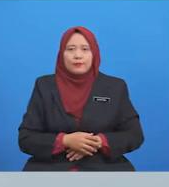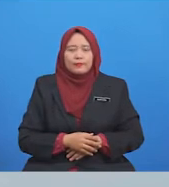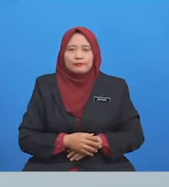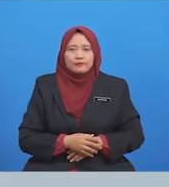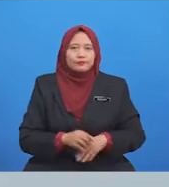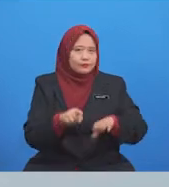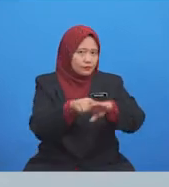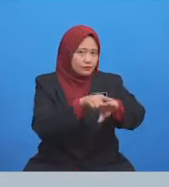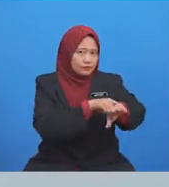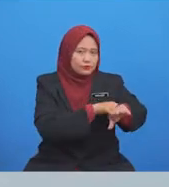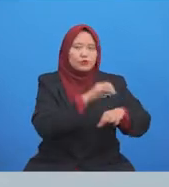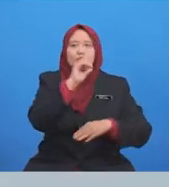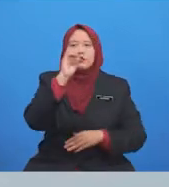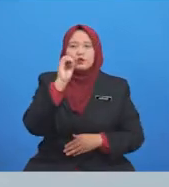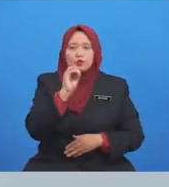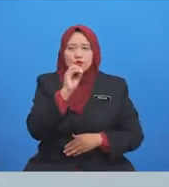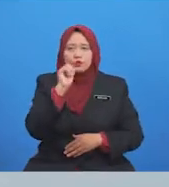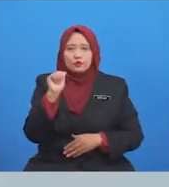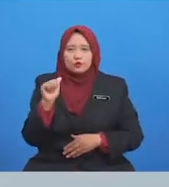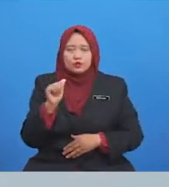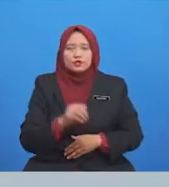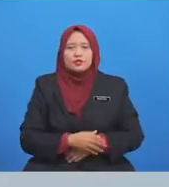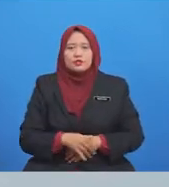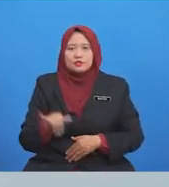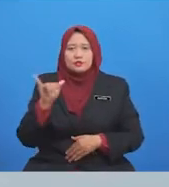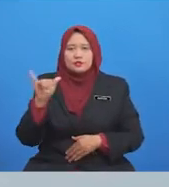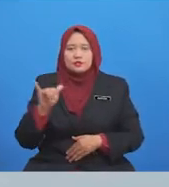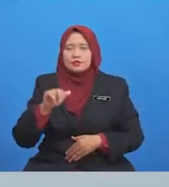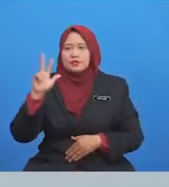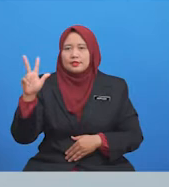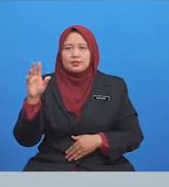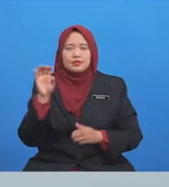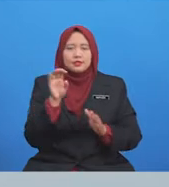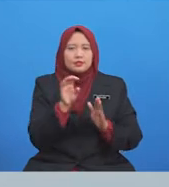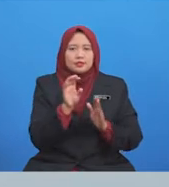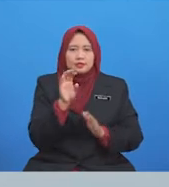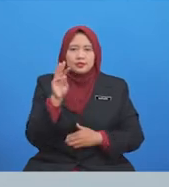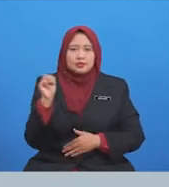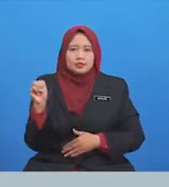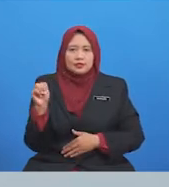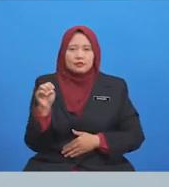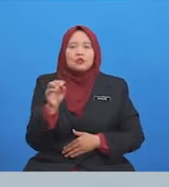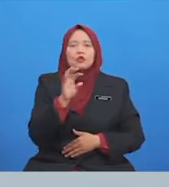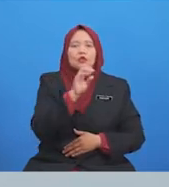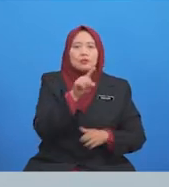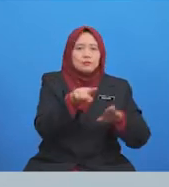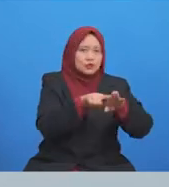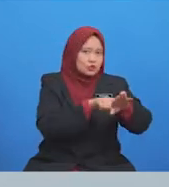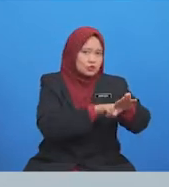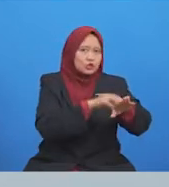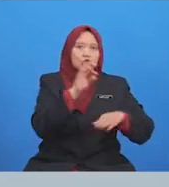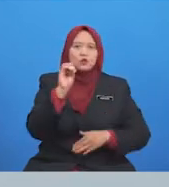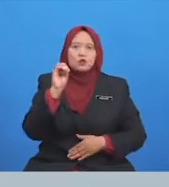Manakala panjang OA ialah 3 cm, panjang OB